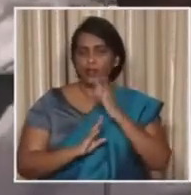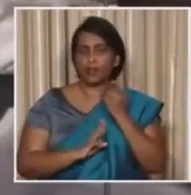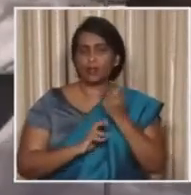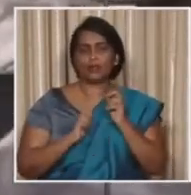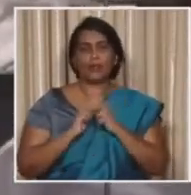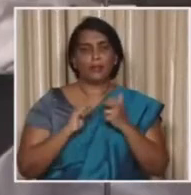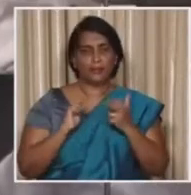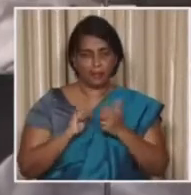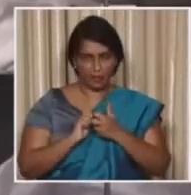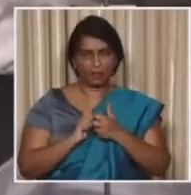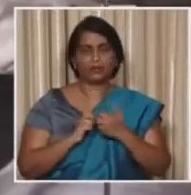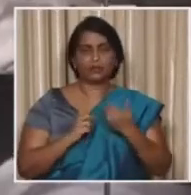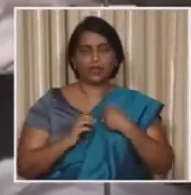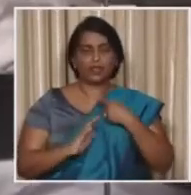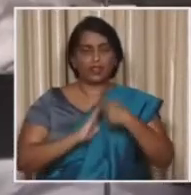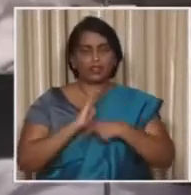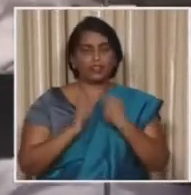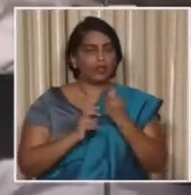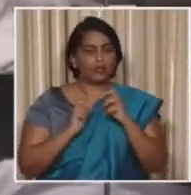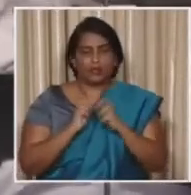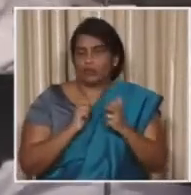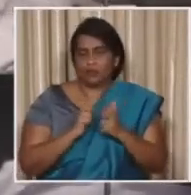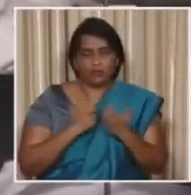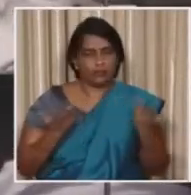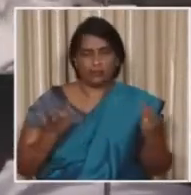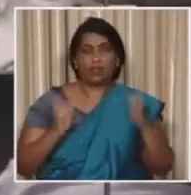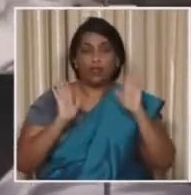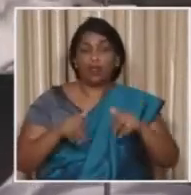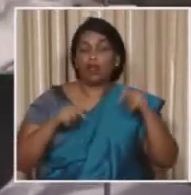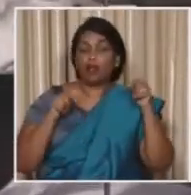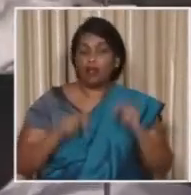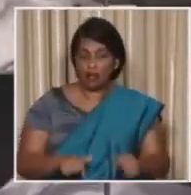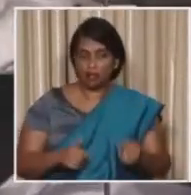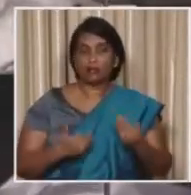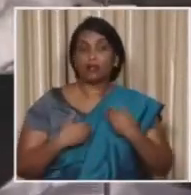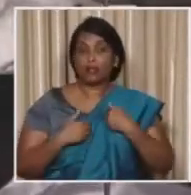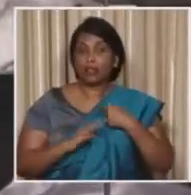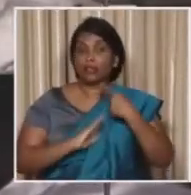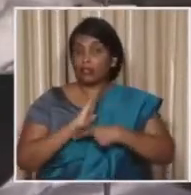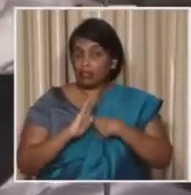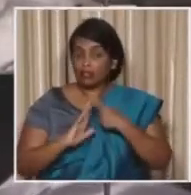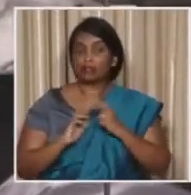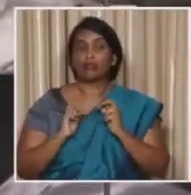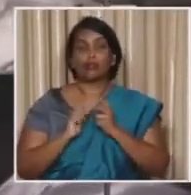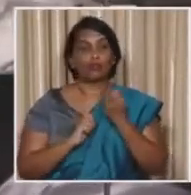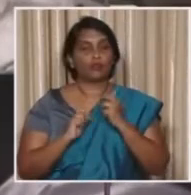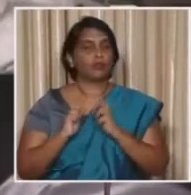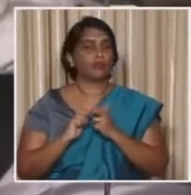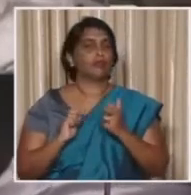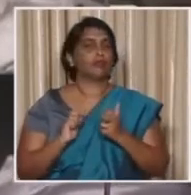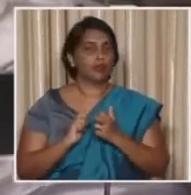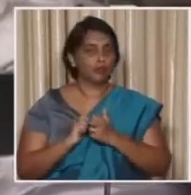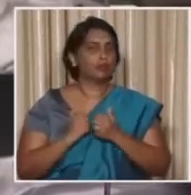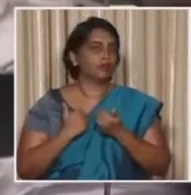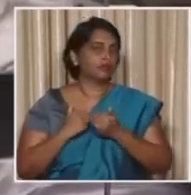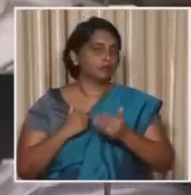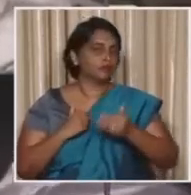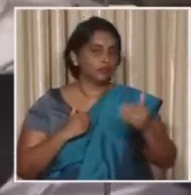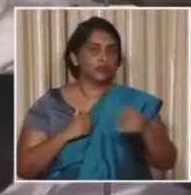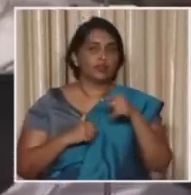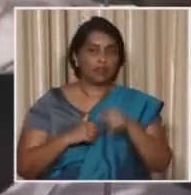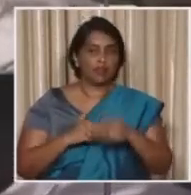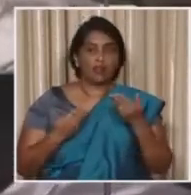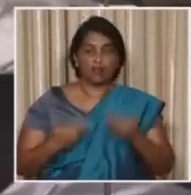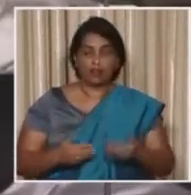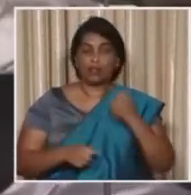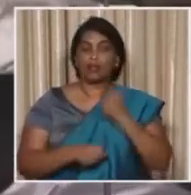අර්බුදයක්. අපිට දේශීය මුදල් අර්බුදයක් තිබුණේ නැහැ. නමුත් අද මොකද වෙලා තියෙන්නේ? අද දේශීය අර්බුද මුදල් අර්බුදයක් නිර්මාණය වෙමින් තියෙනවා. අද